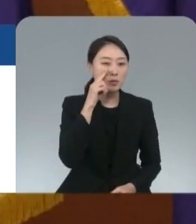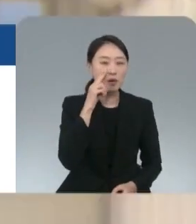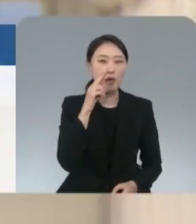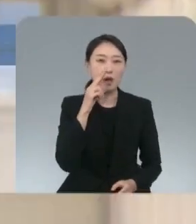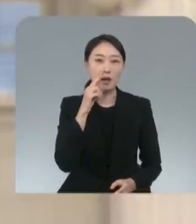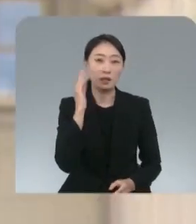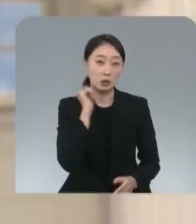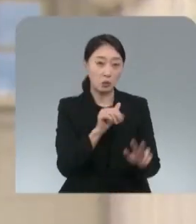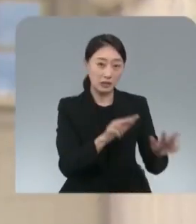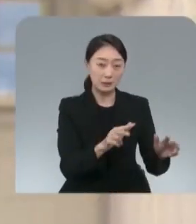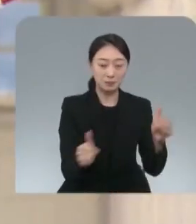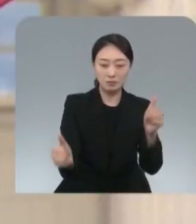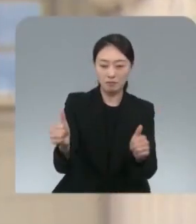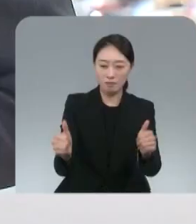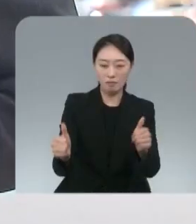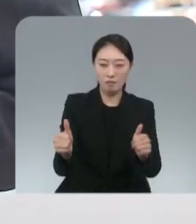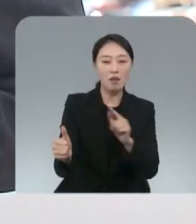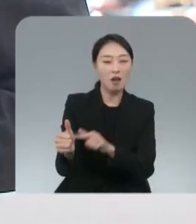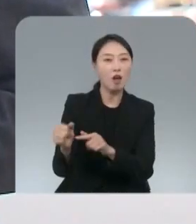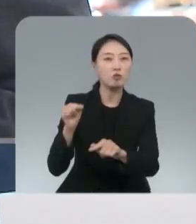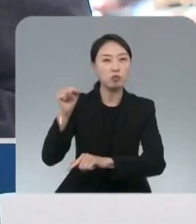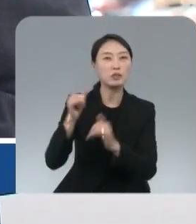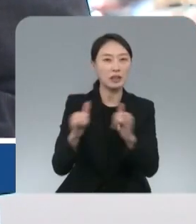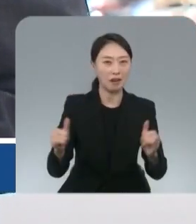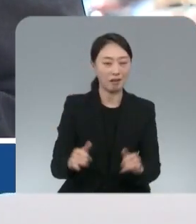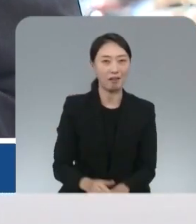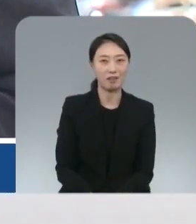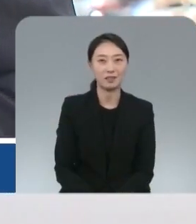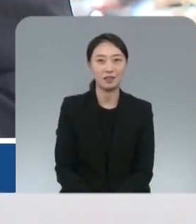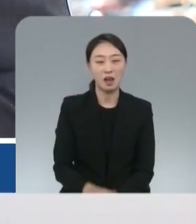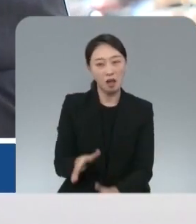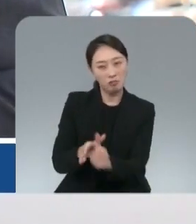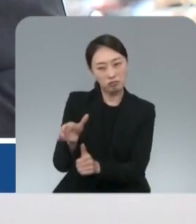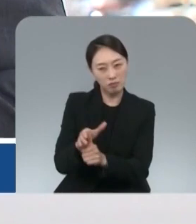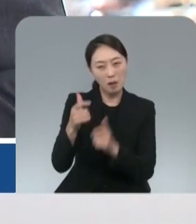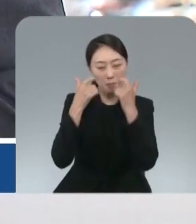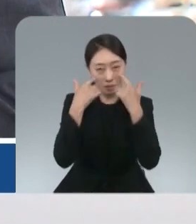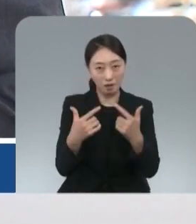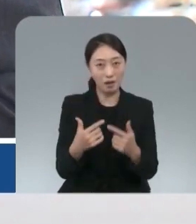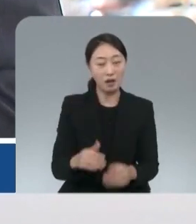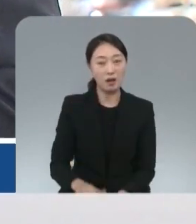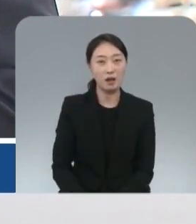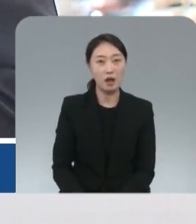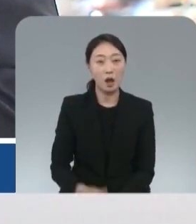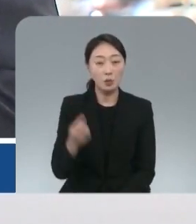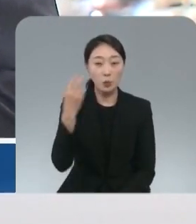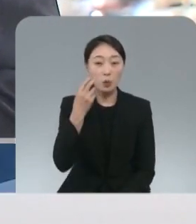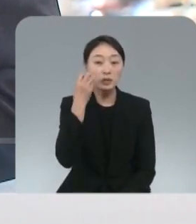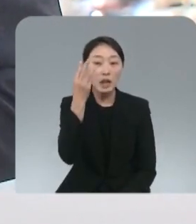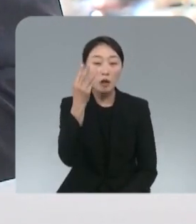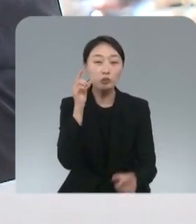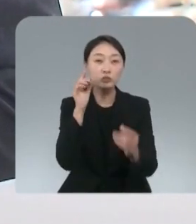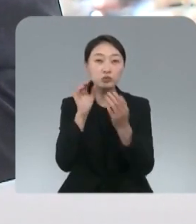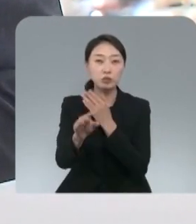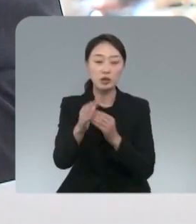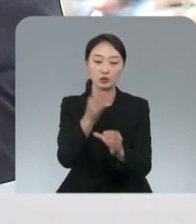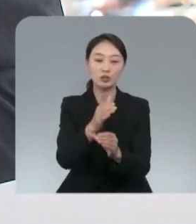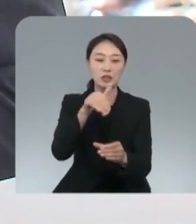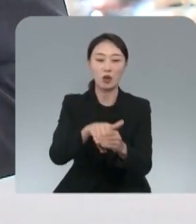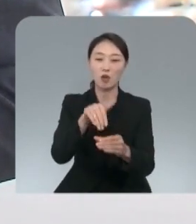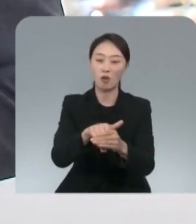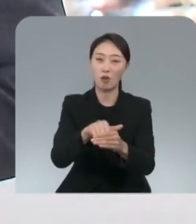않습니다 전직 대통령에 대한 유리 없는 강제 수사가 석 달 앞으로 다가온 미국 중간선거 에 중요 쟁점으로 떠오르고